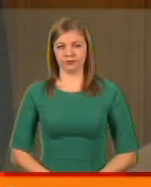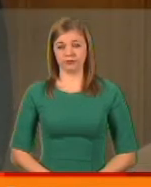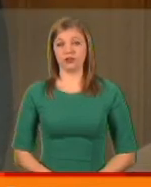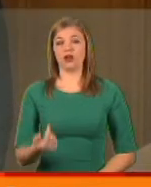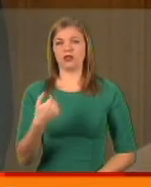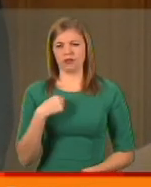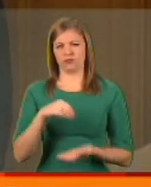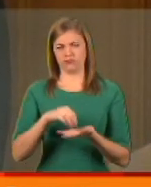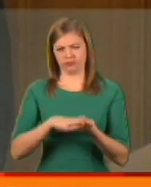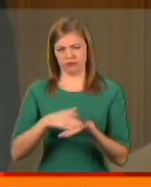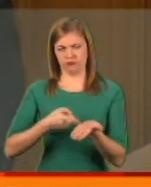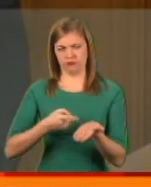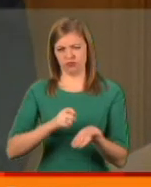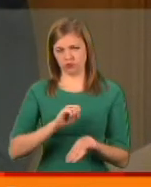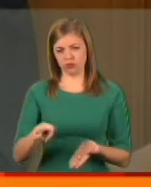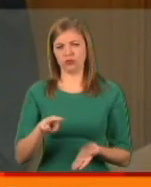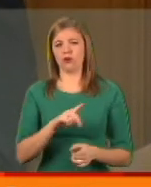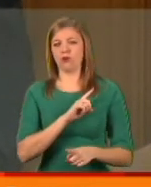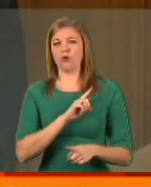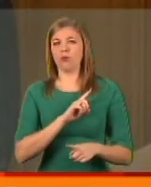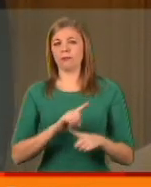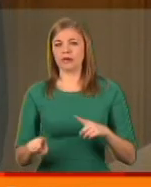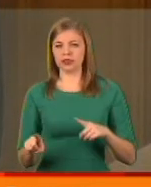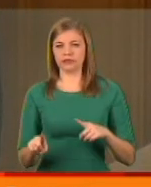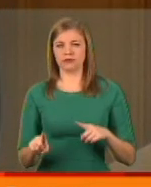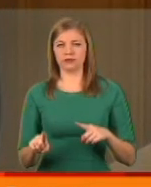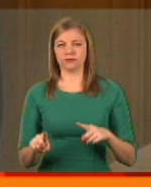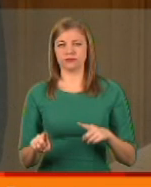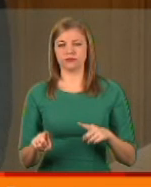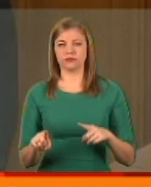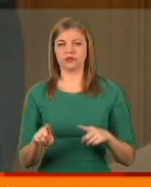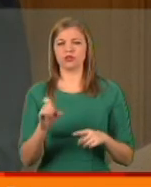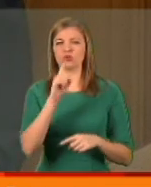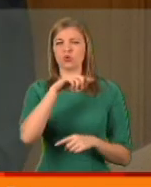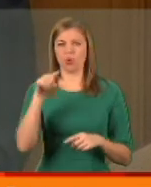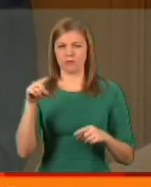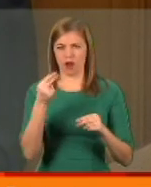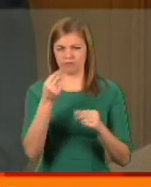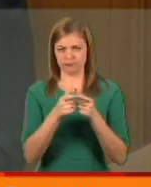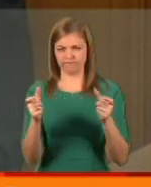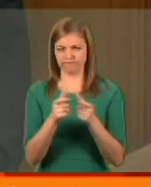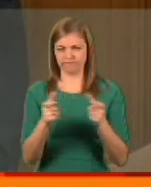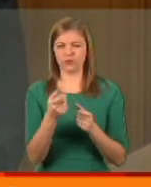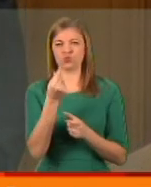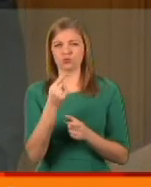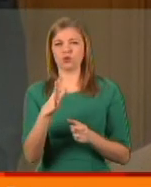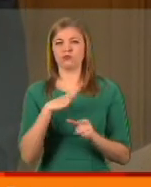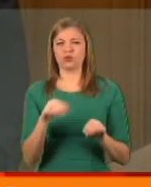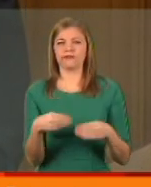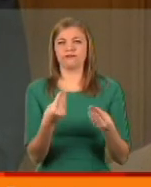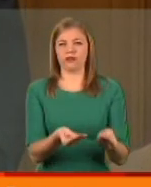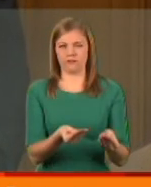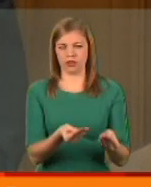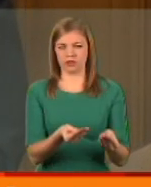Нами задокументовано оперативно, з номерами купюр, суми, які видавалися